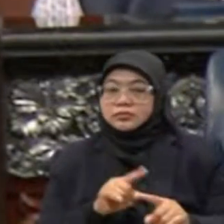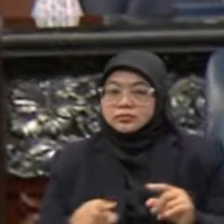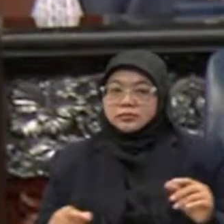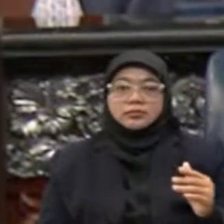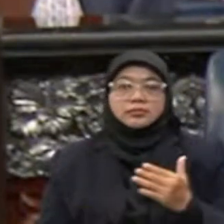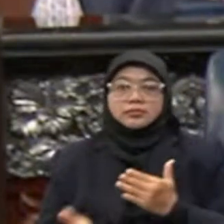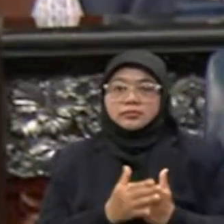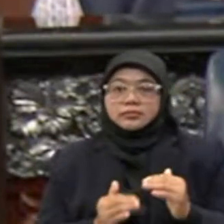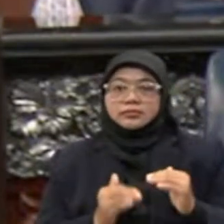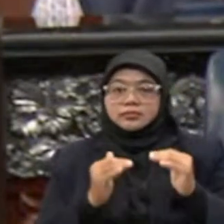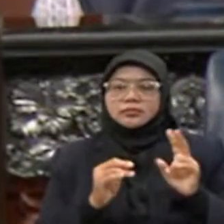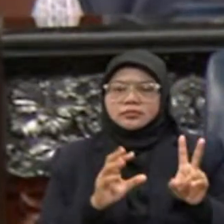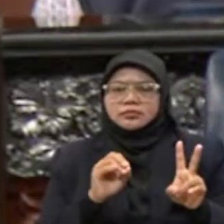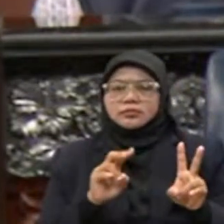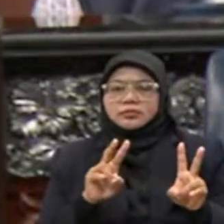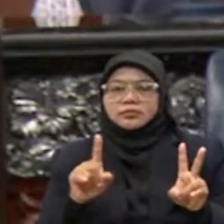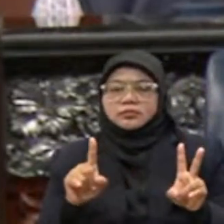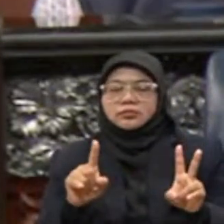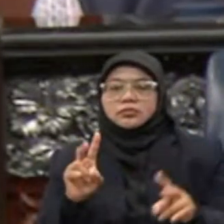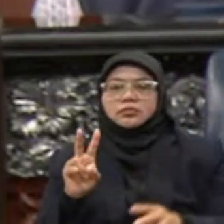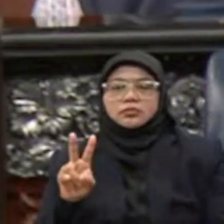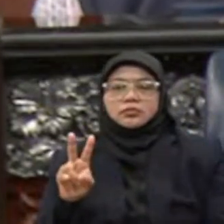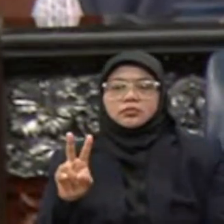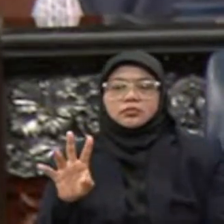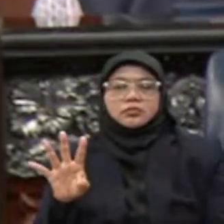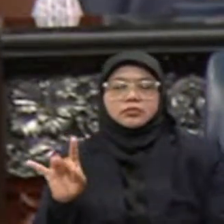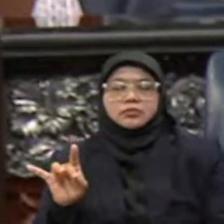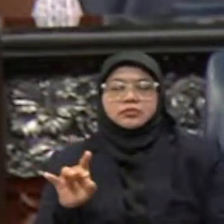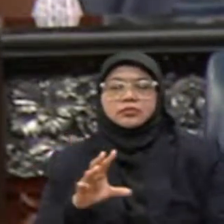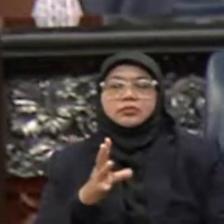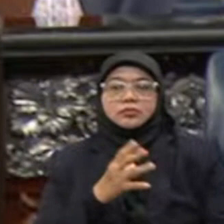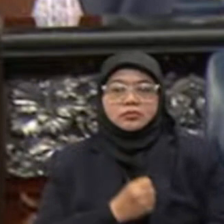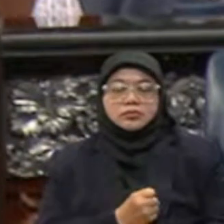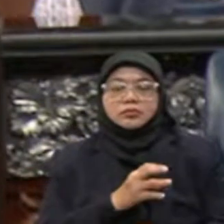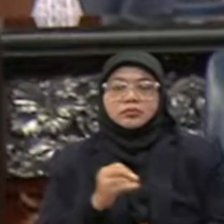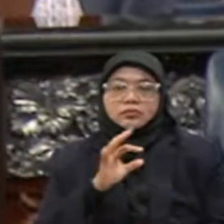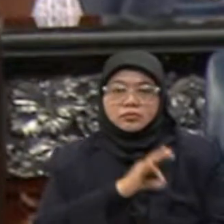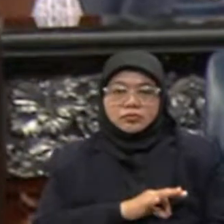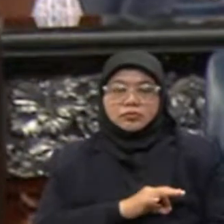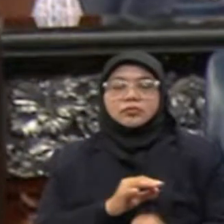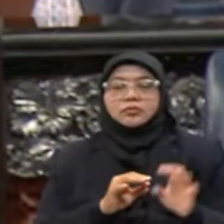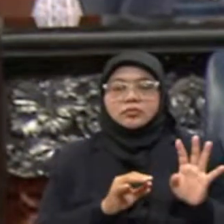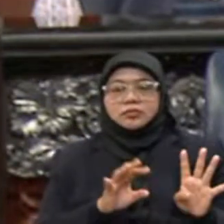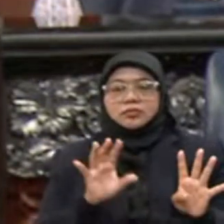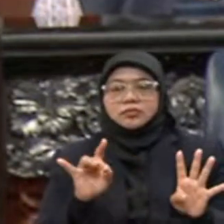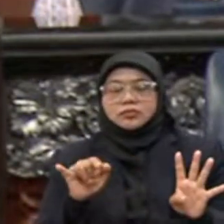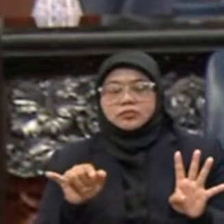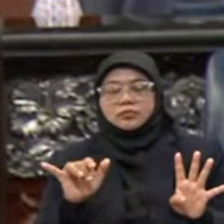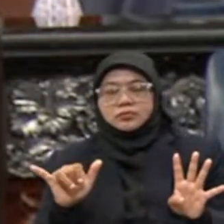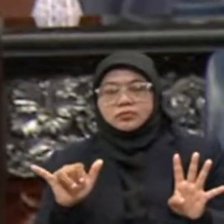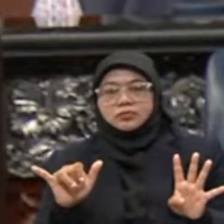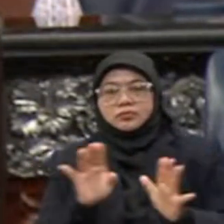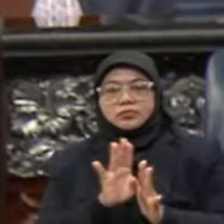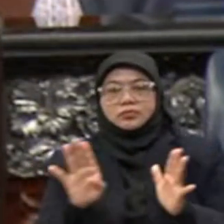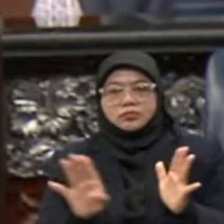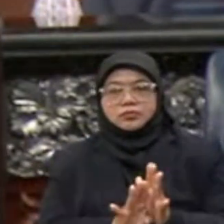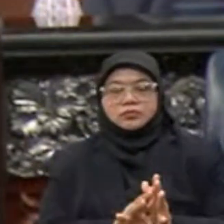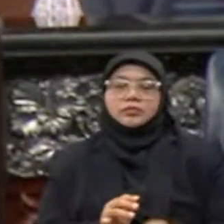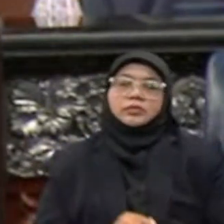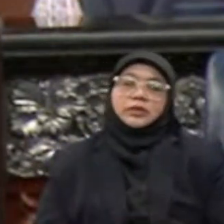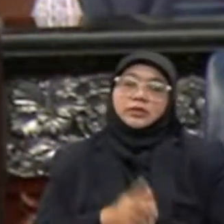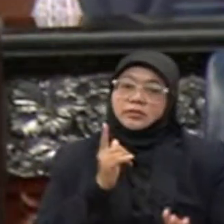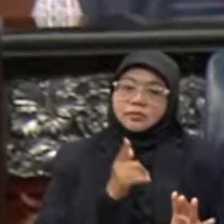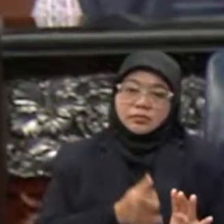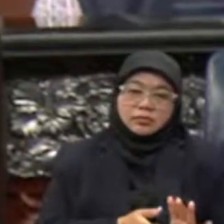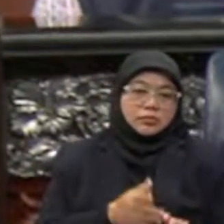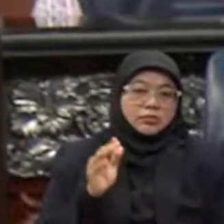naik balik 2021 248 billion pendapatan untung 48 bulan 6 billion Petronas belum